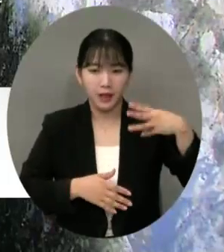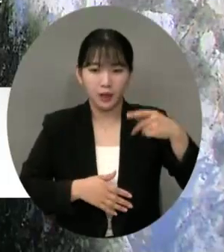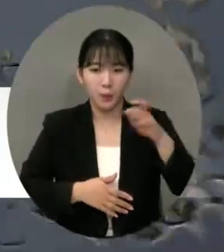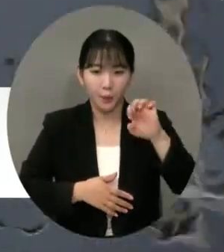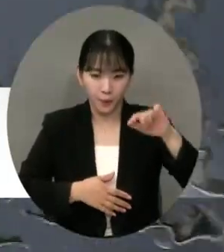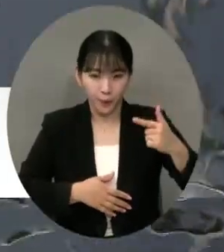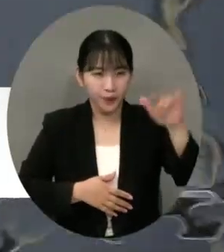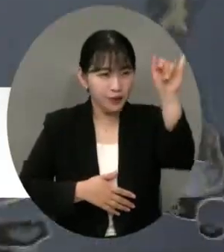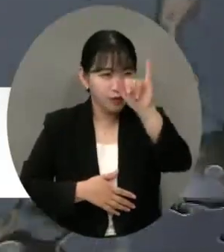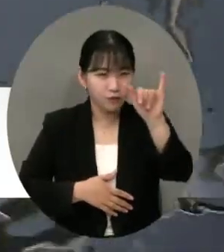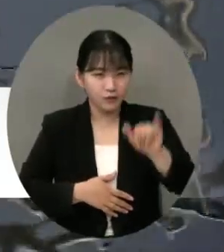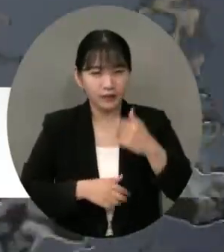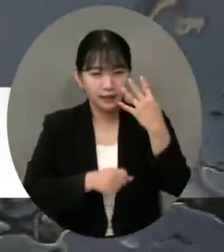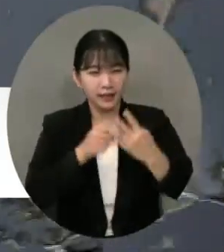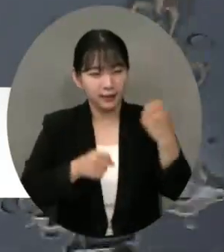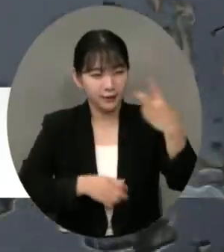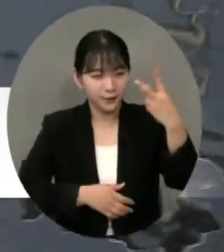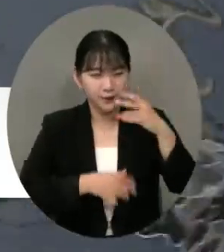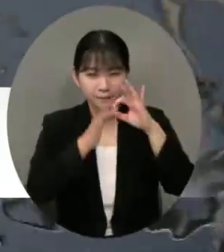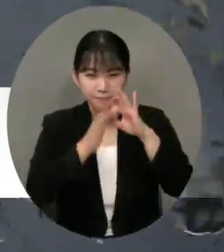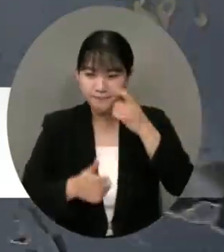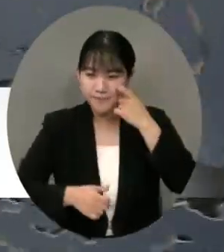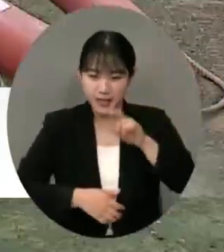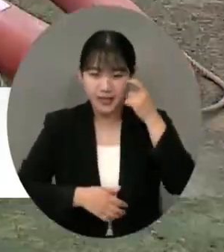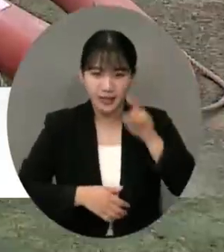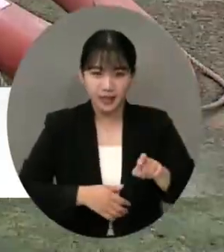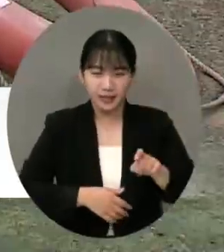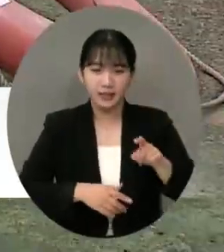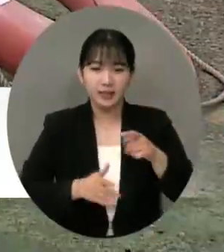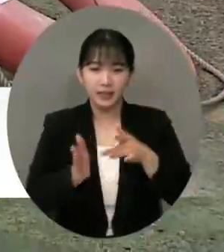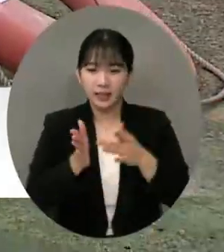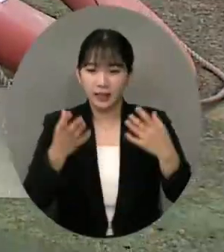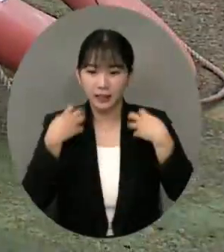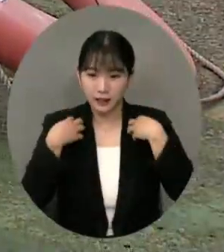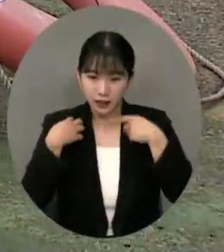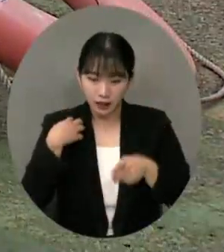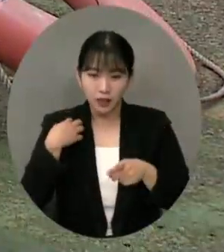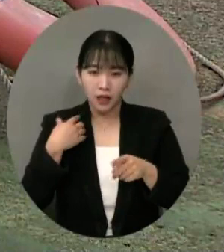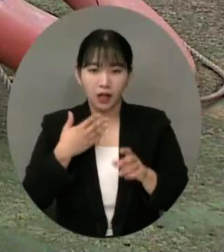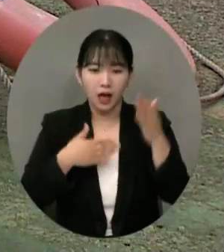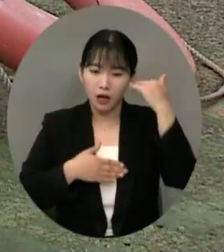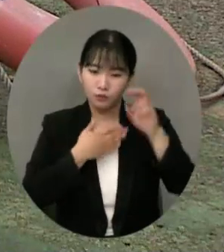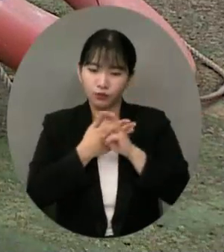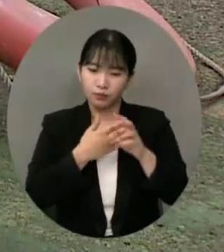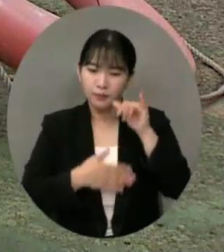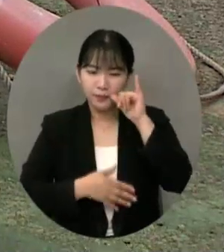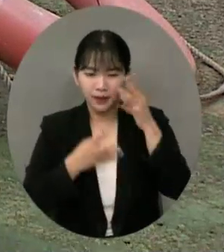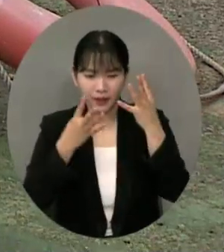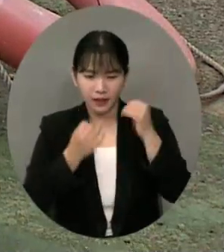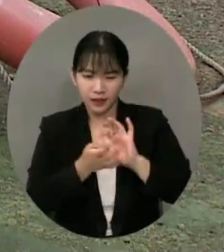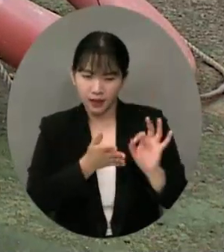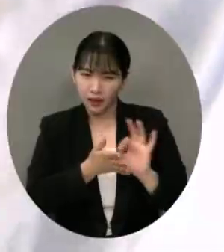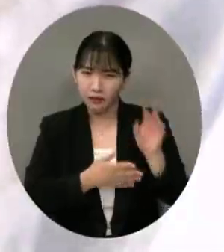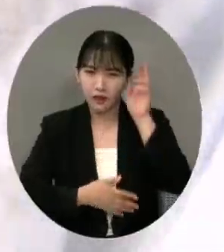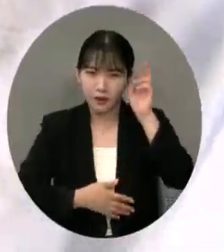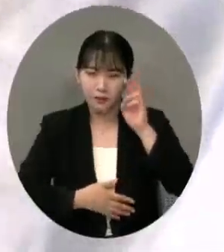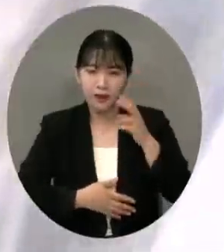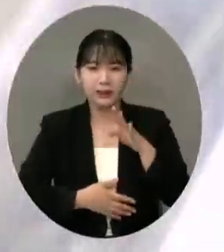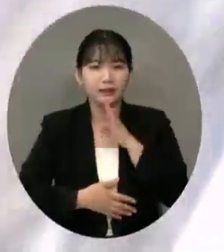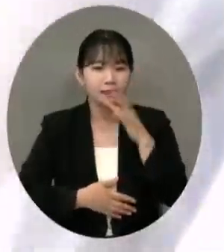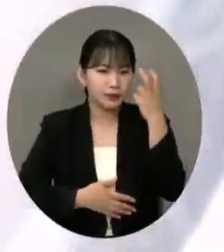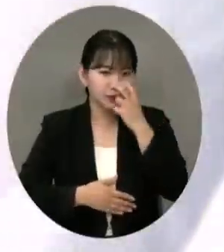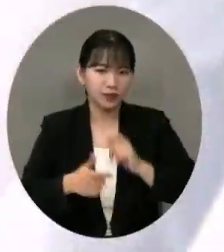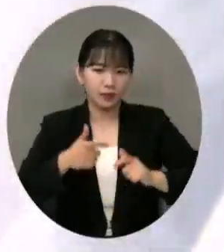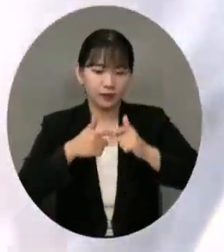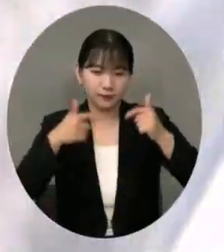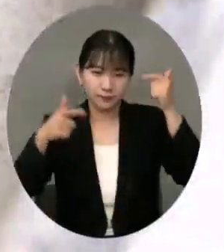하수에서 4년 연속으로 검출된 가운데 식약처는 국내 불법 마약류 사용자가 많이나는 것으로 보고 실태 조사를